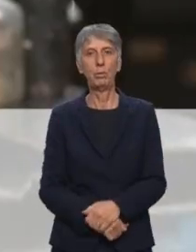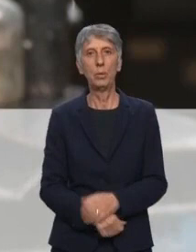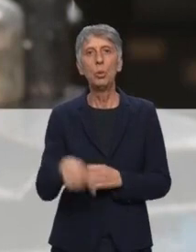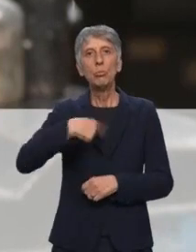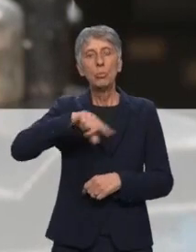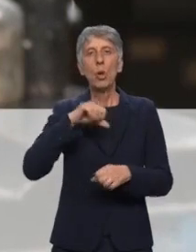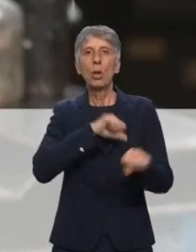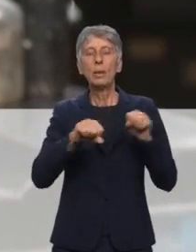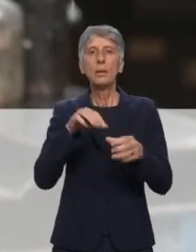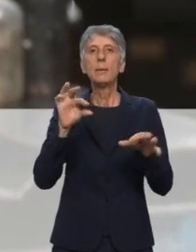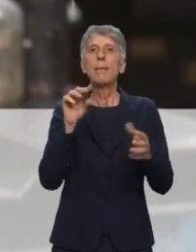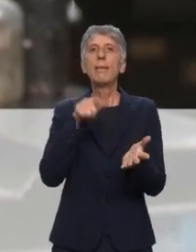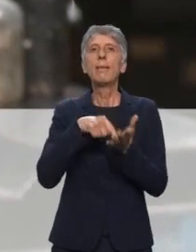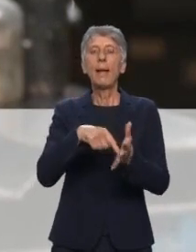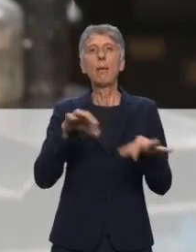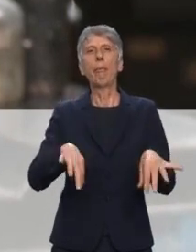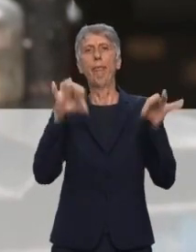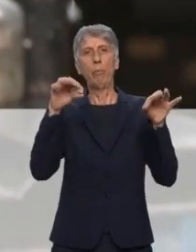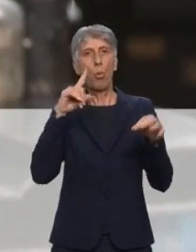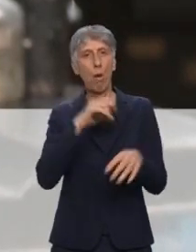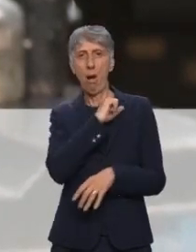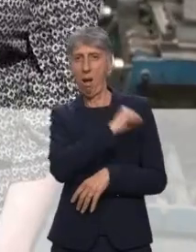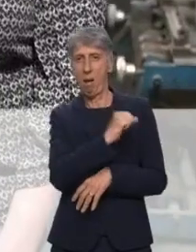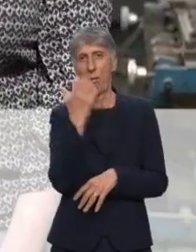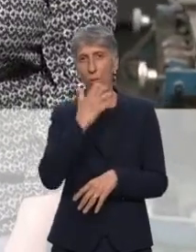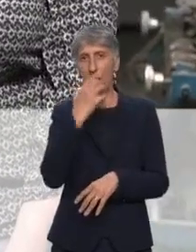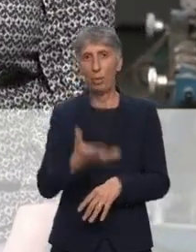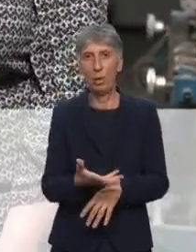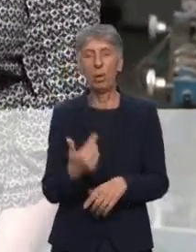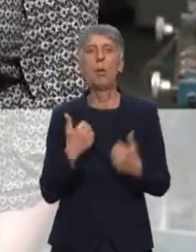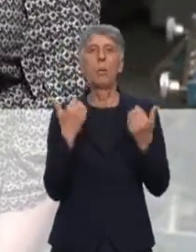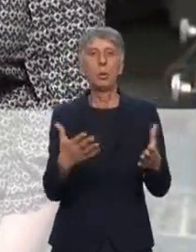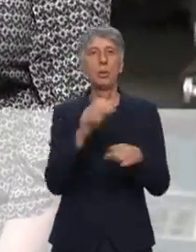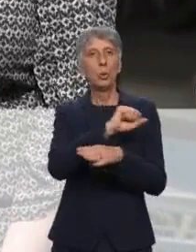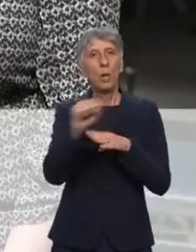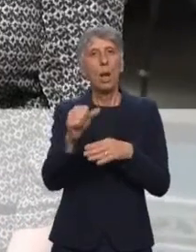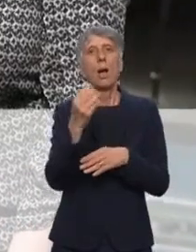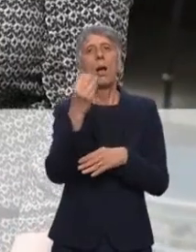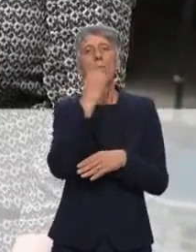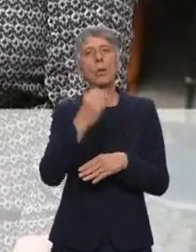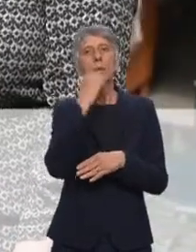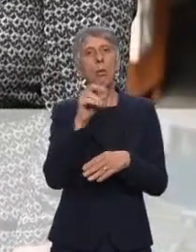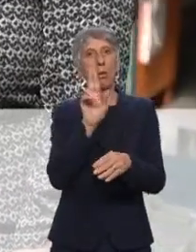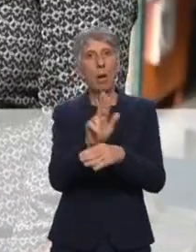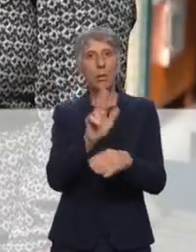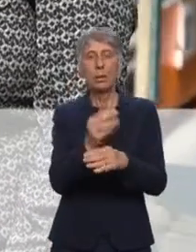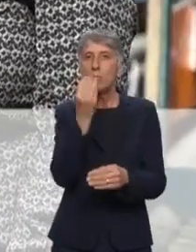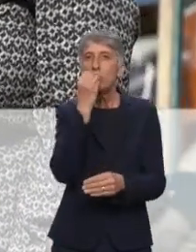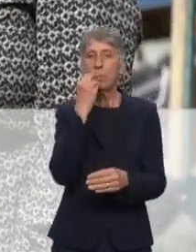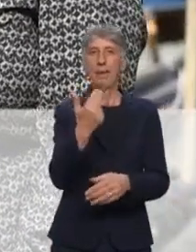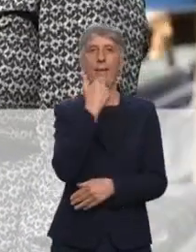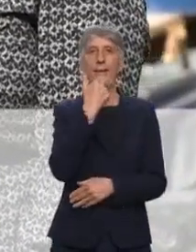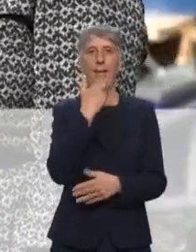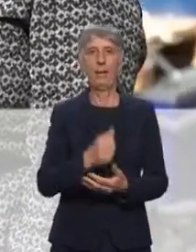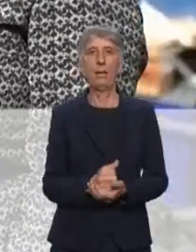Nous organiserons un moratoire sur les dettes qui les enferment dans un modèle destructeur. Nous proposons une sécurité sociale de l'alimentation, qui garantisse une nourriture de